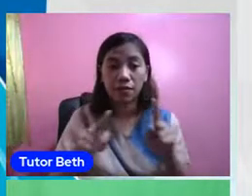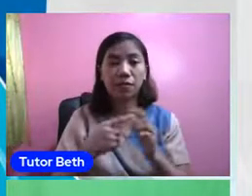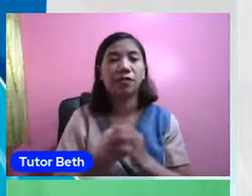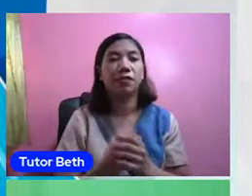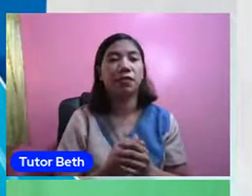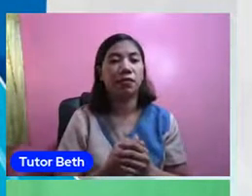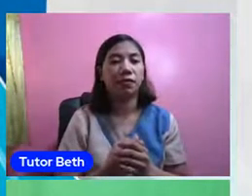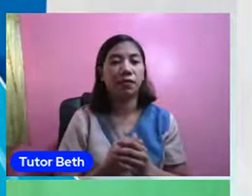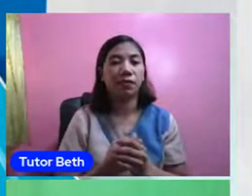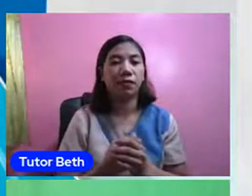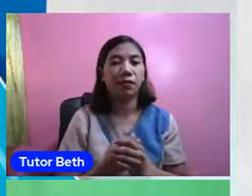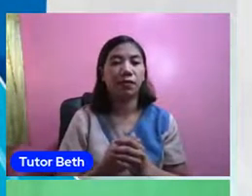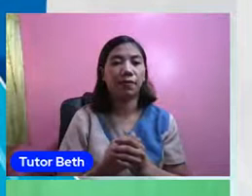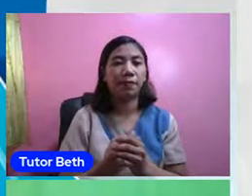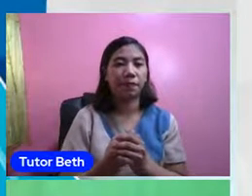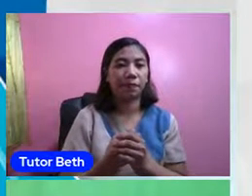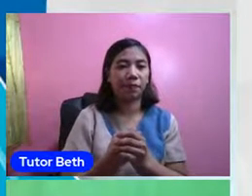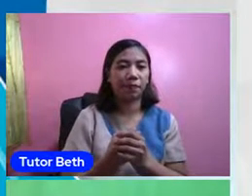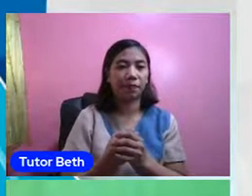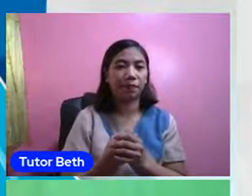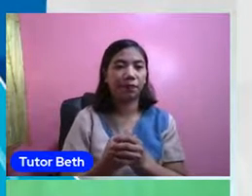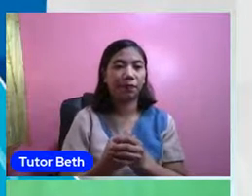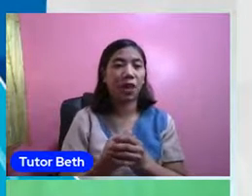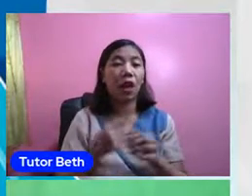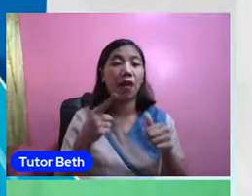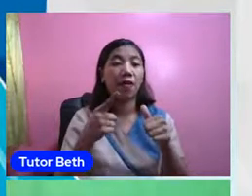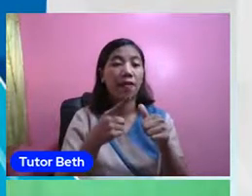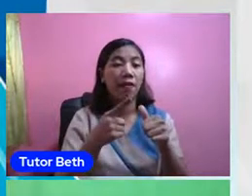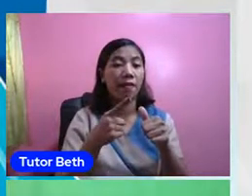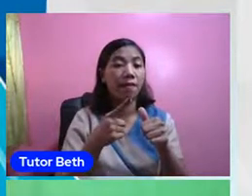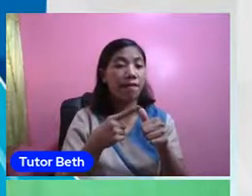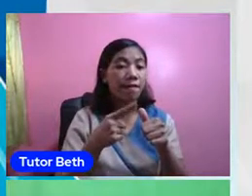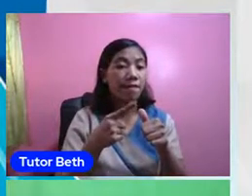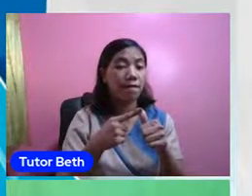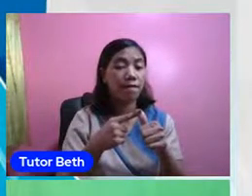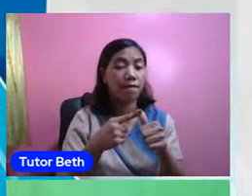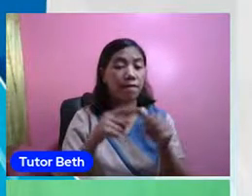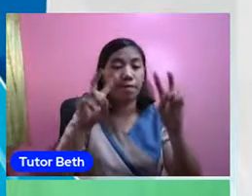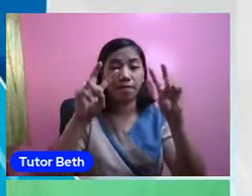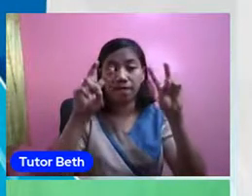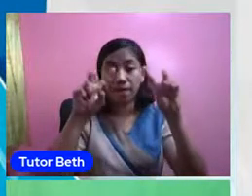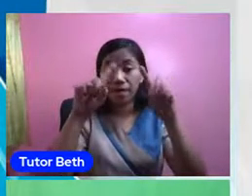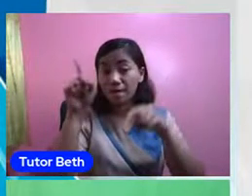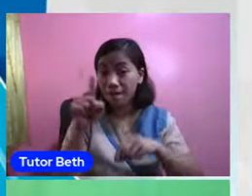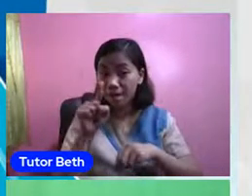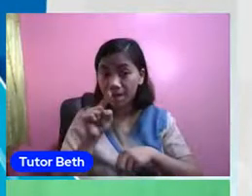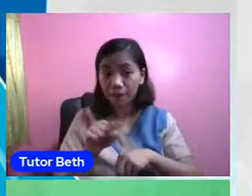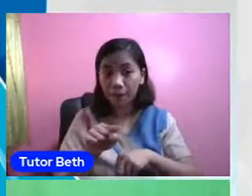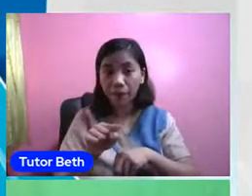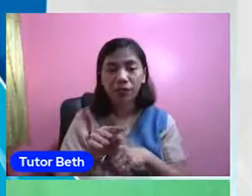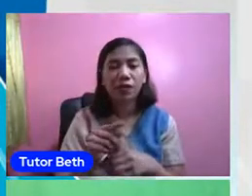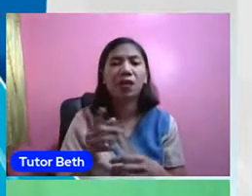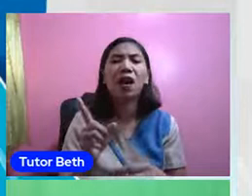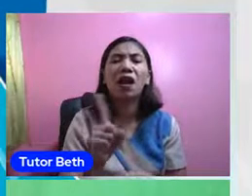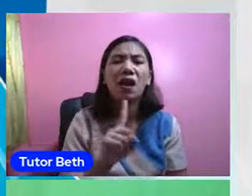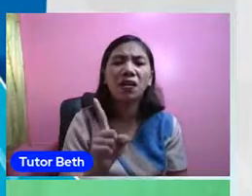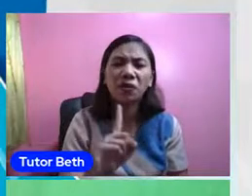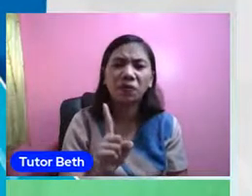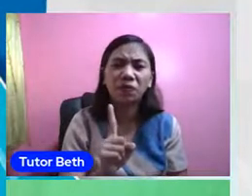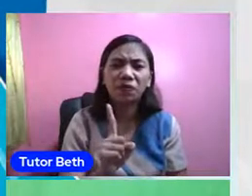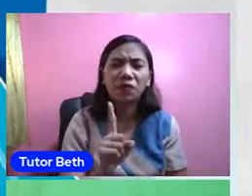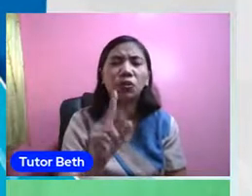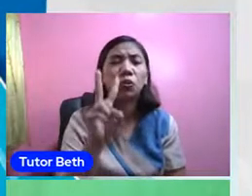Okay. Simulan natin sa unang katanungan. Ano ang dalawang uri ng